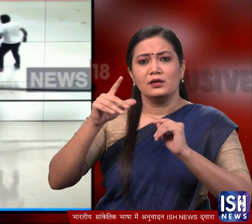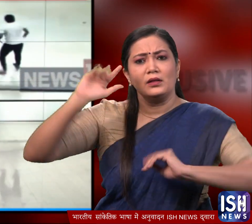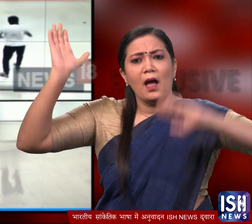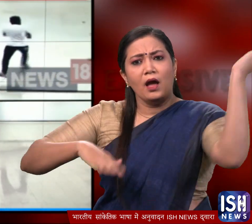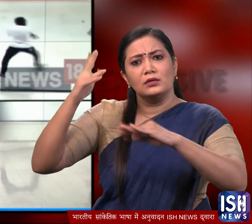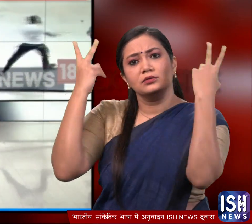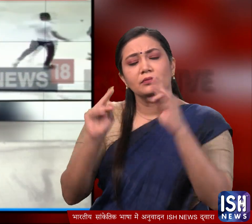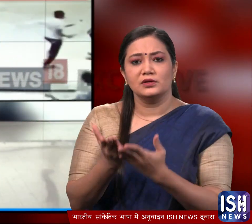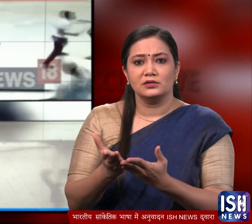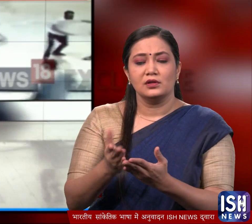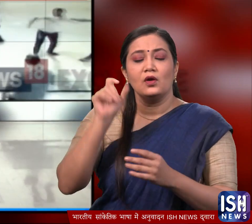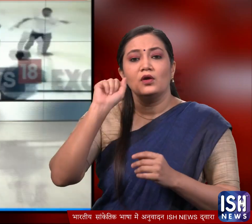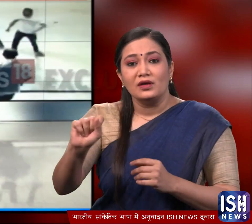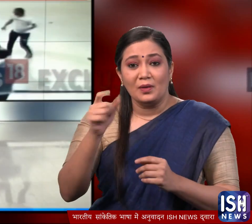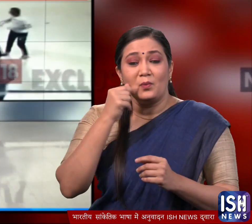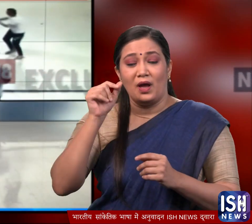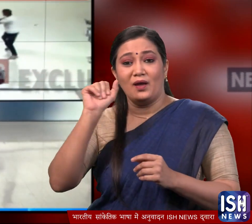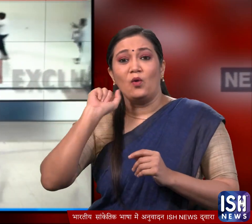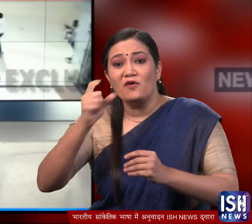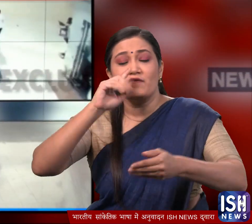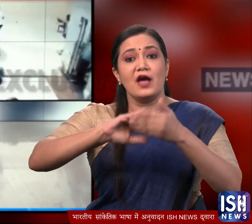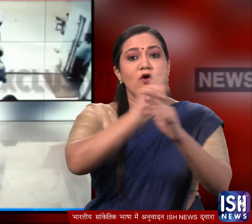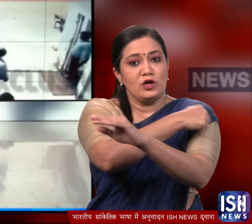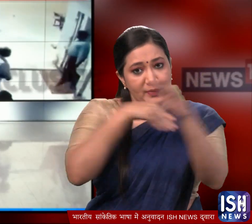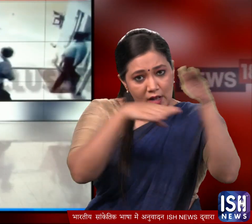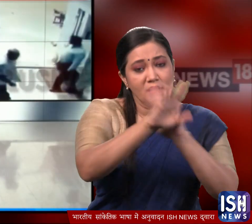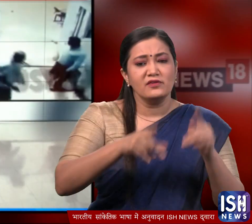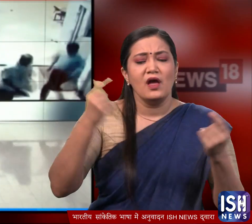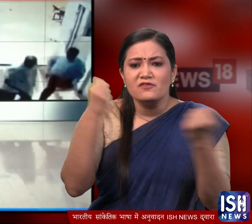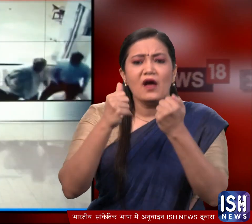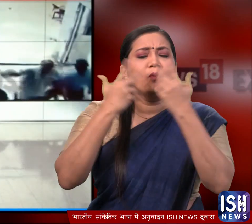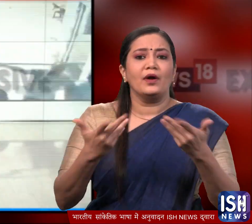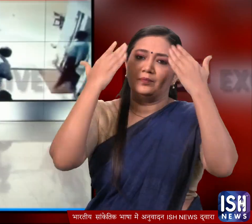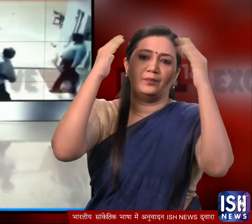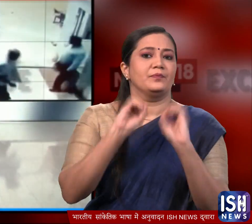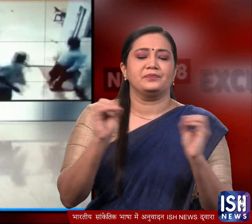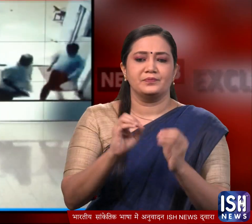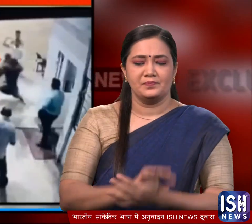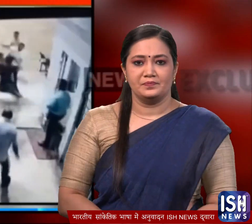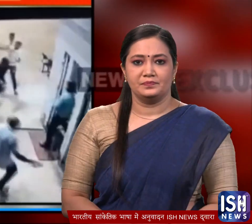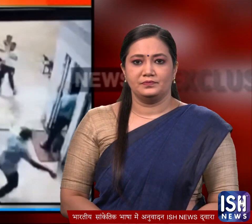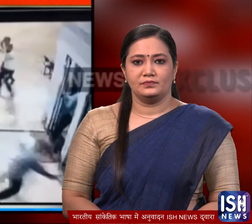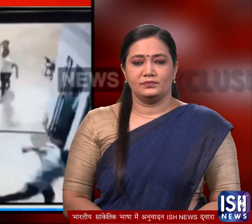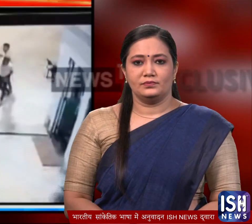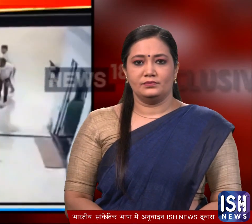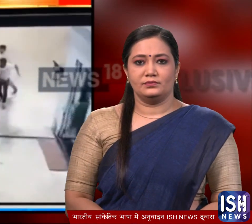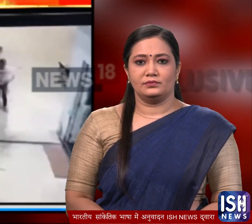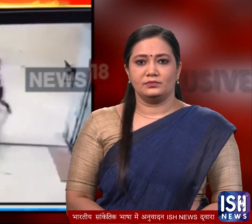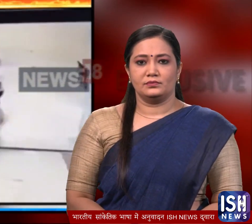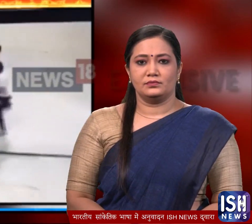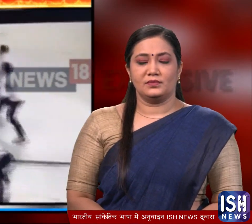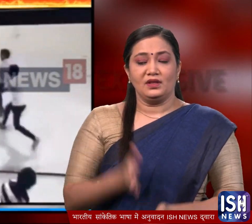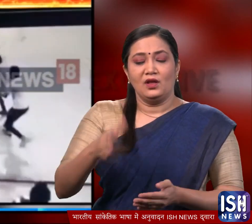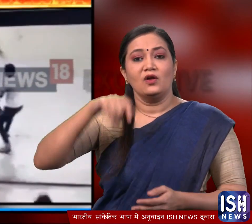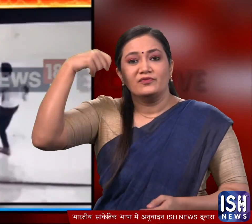कर दी। बताया गया कि उस आदमी की पत्नी उसी अस्पताल में भर्ती, लेकिन किस वजह से यह मारपीट हुई इसका पता नहीं चल पाया। और सामने